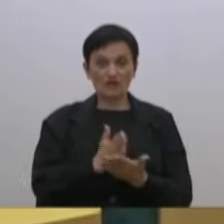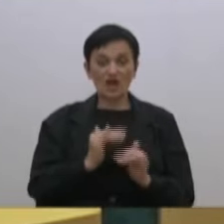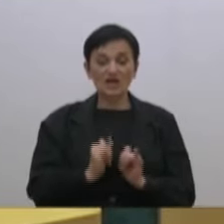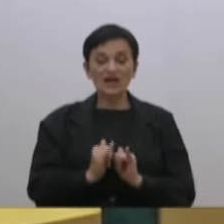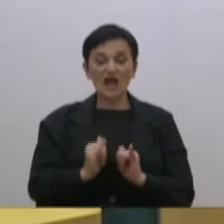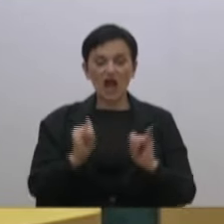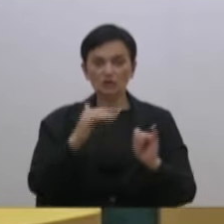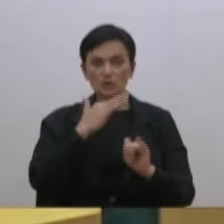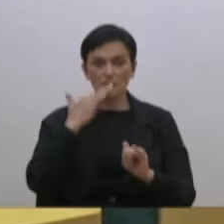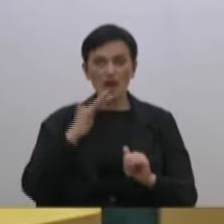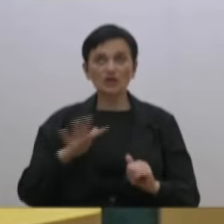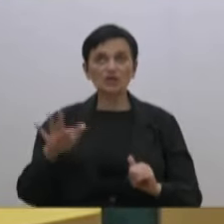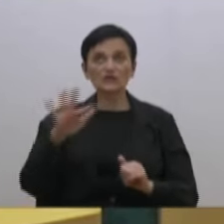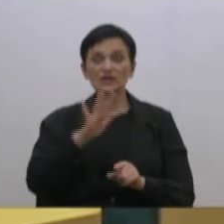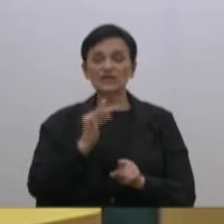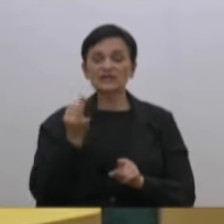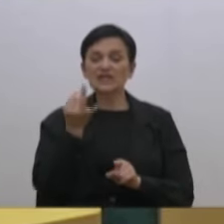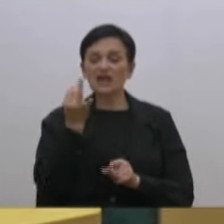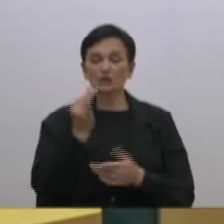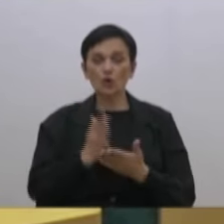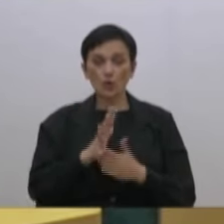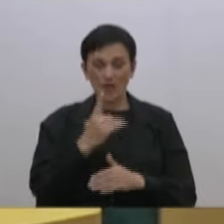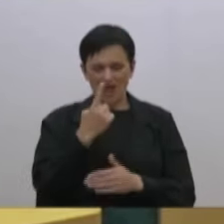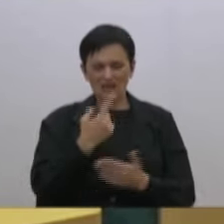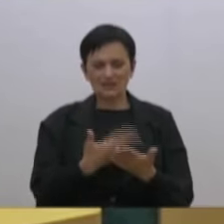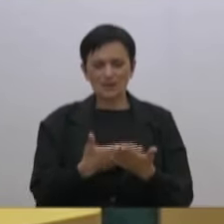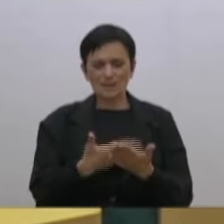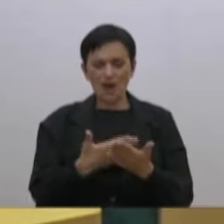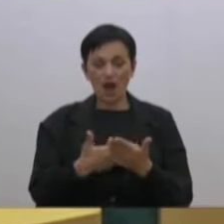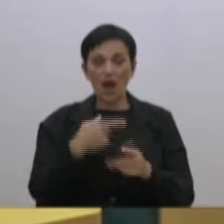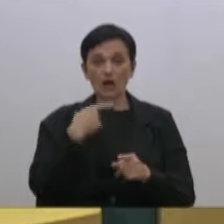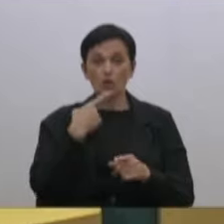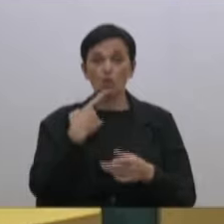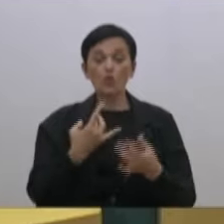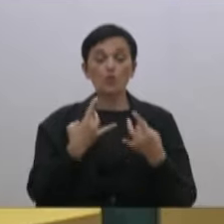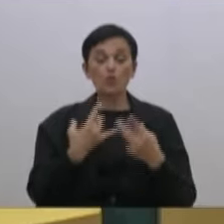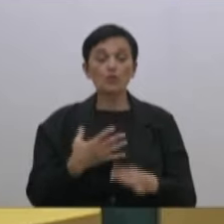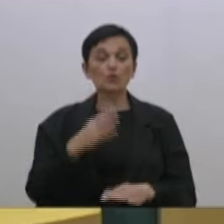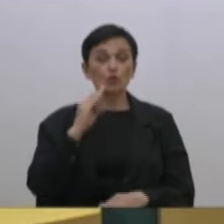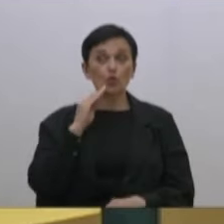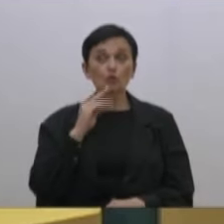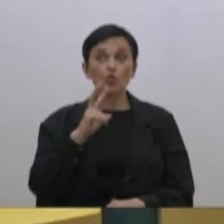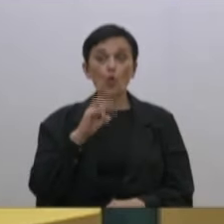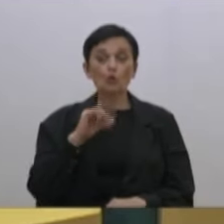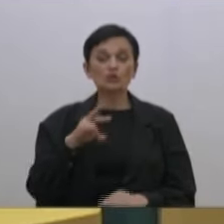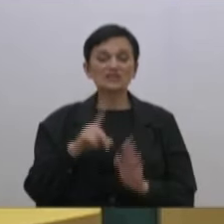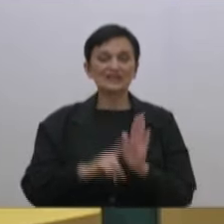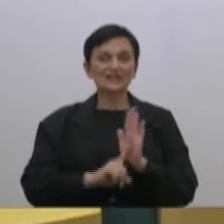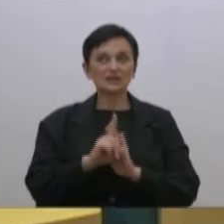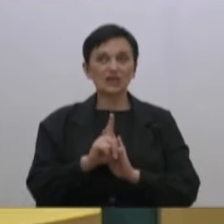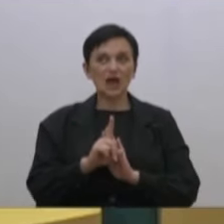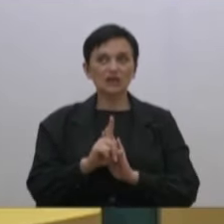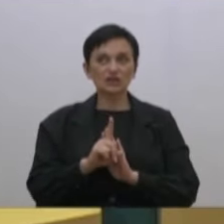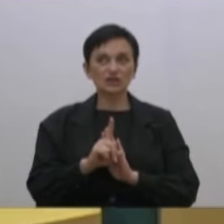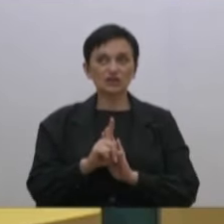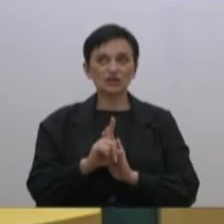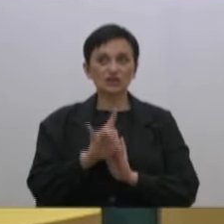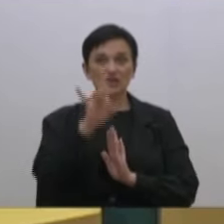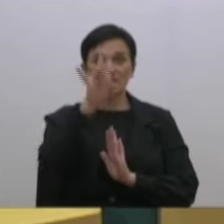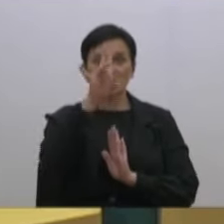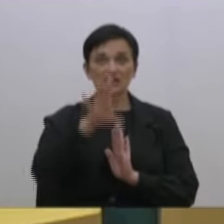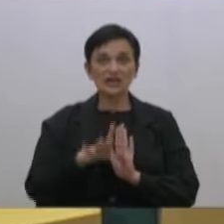ძალიან ბევრი ქვეყანა არ არის დაინტერესებული. ერთ მაგალითს ვიტყვი, უბრალოდ როდესაც ჰუსიტებმა დაიწყეს